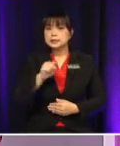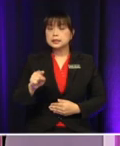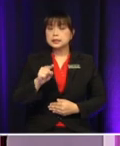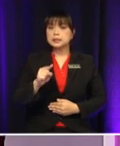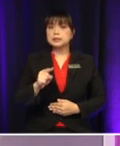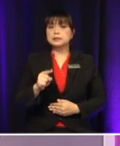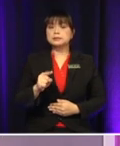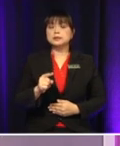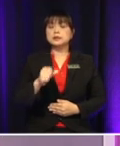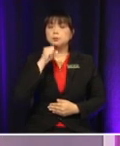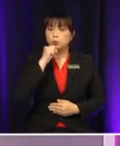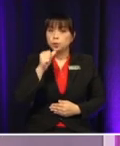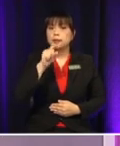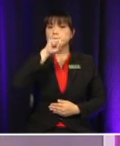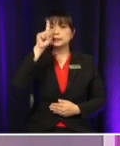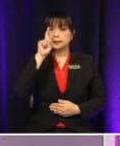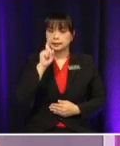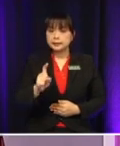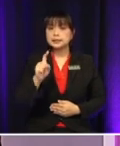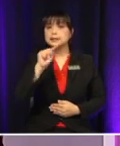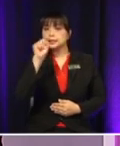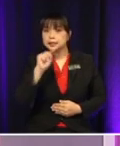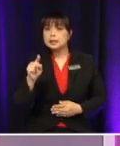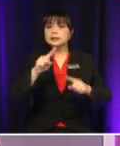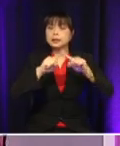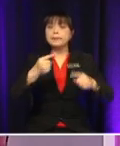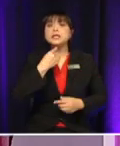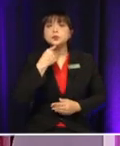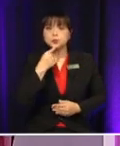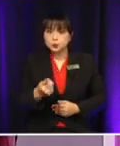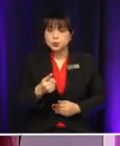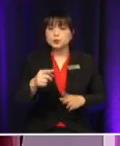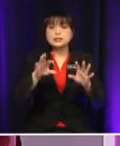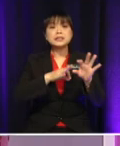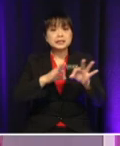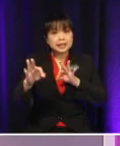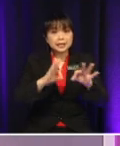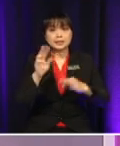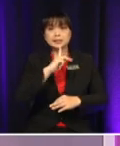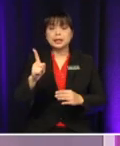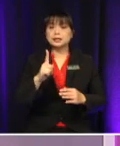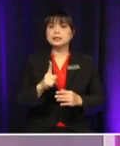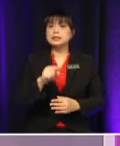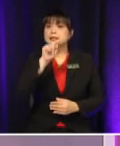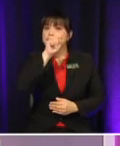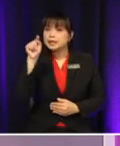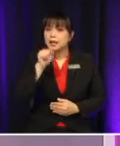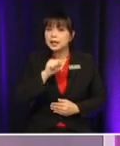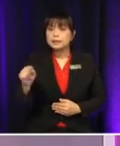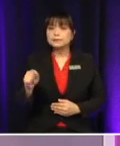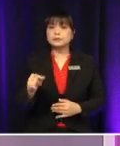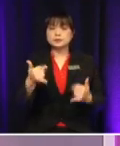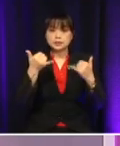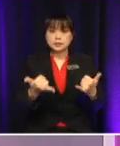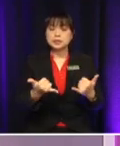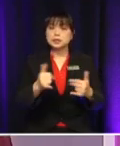apa Kak benda tuh Apakah itu Z tetapi Jelaskan apa pentingnya empat tadi ini akan Aras pemikiran yang